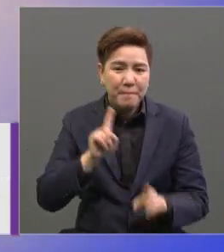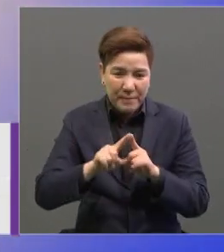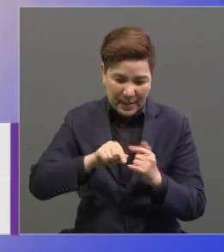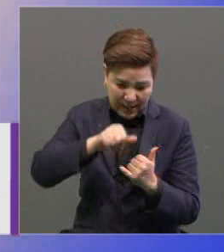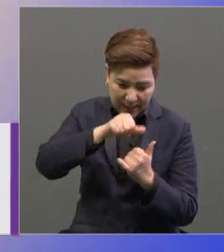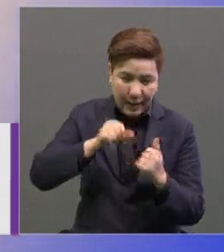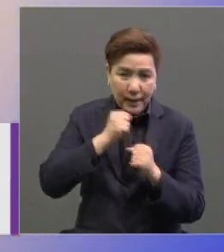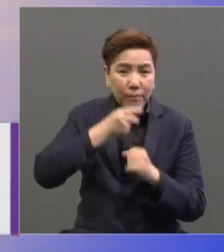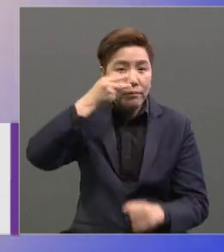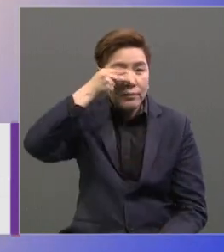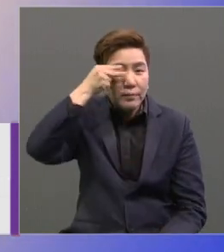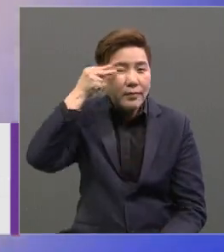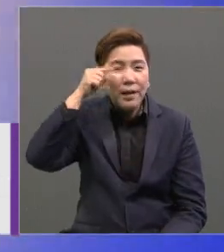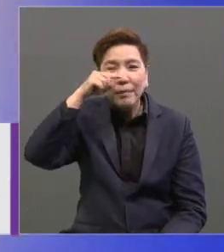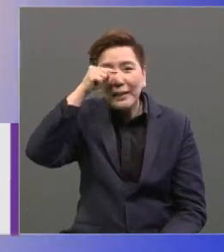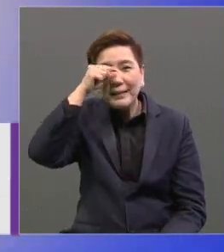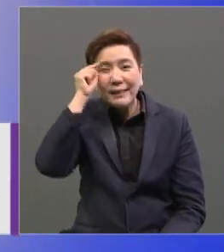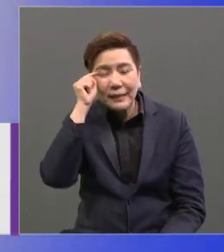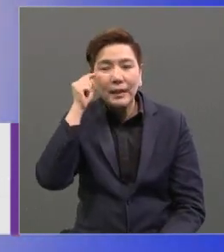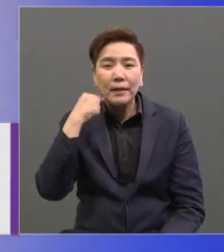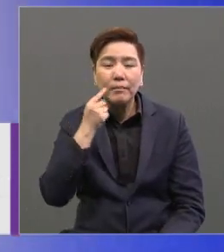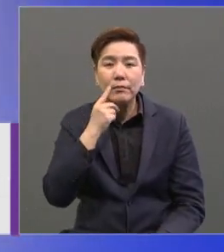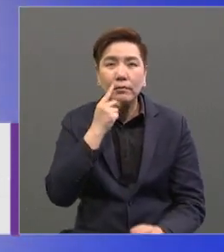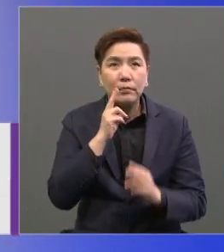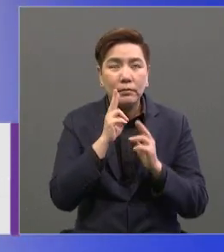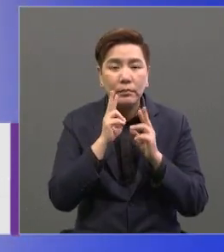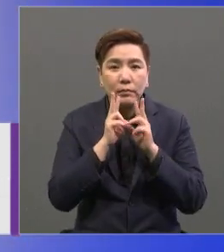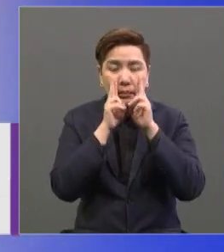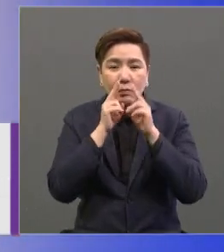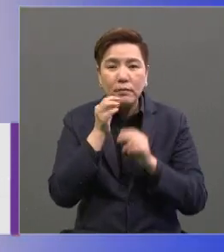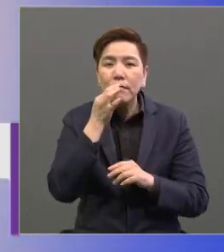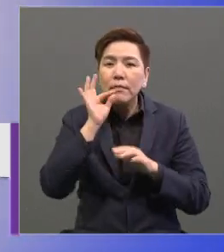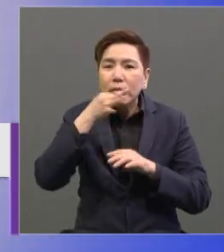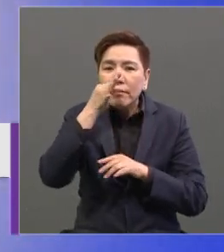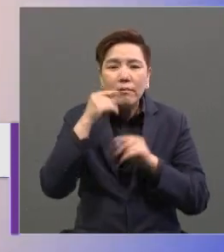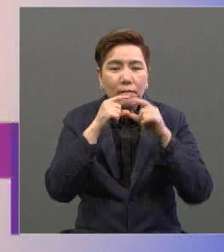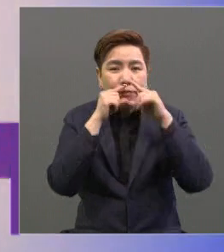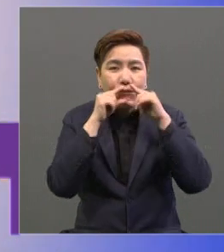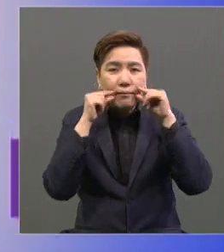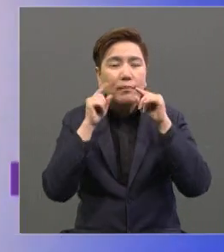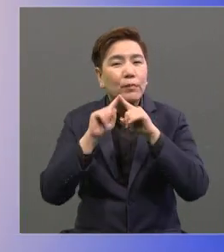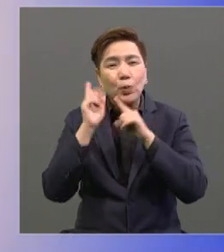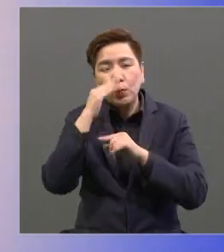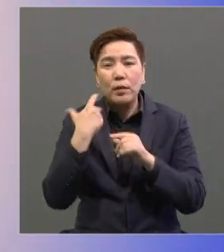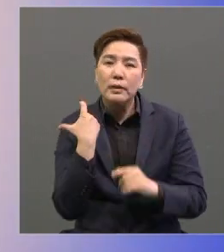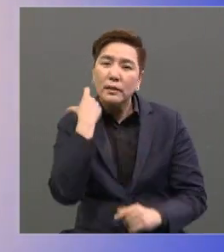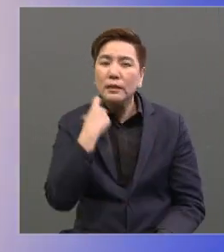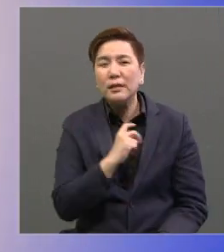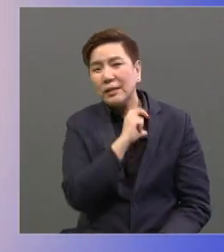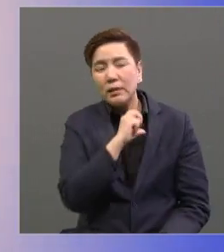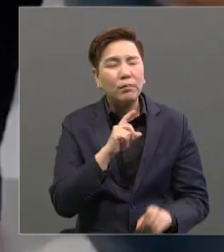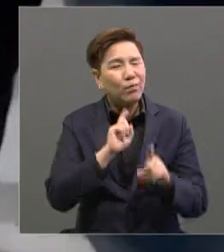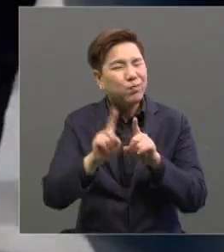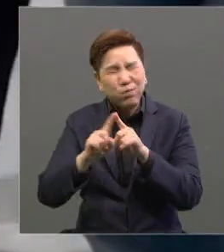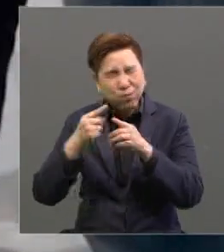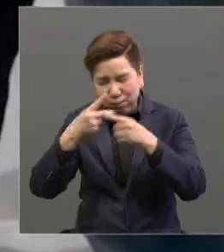มีดนะทำตา 2ชั้นเสริมจมูกตัดปีกจมูกเย็บปากให้มันเป็นรูปกระจับสวยฉีดโบท็อกซ์ฉีดเมโส